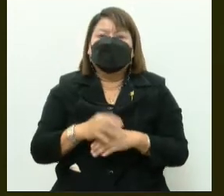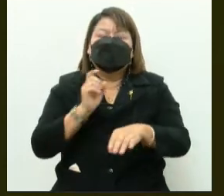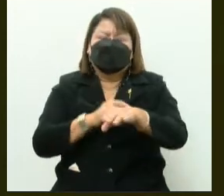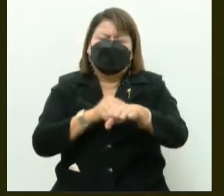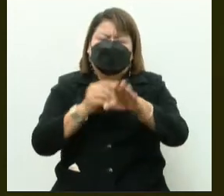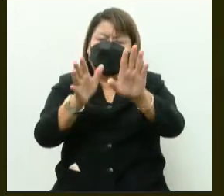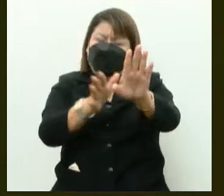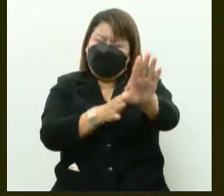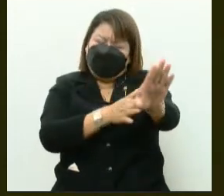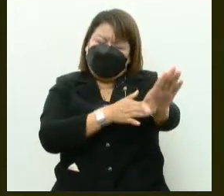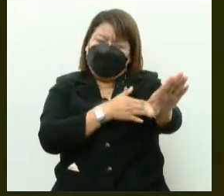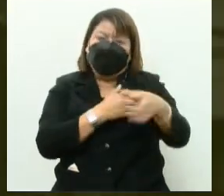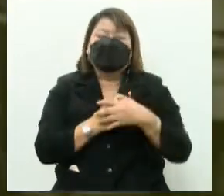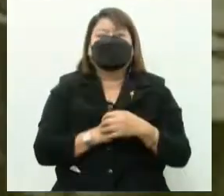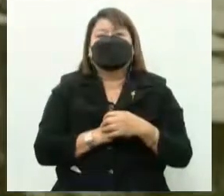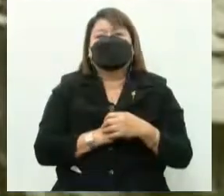าวนาน